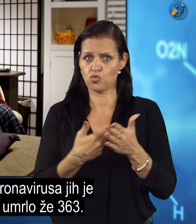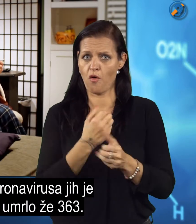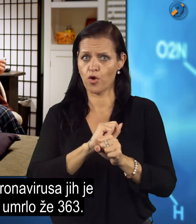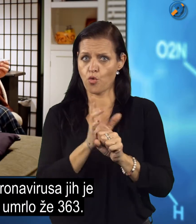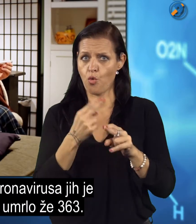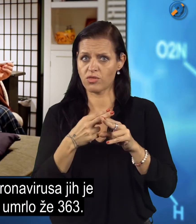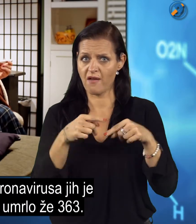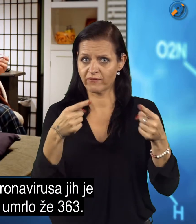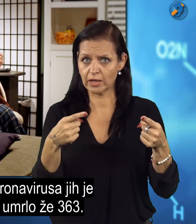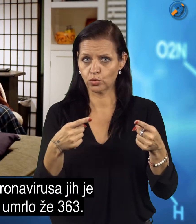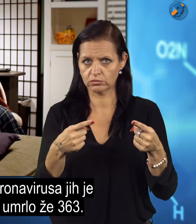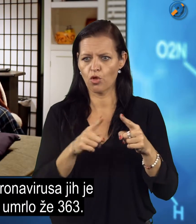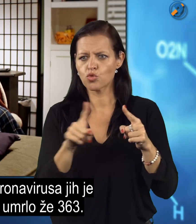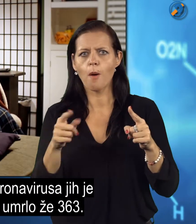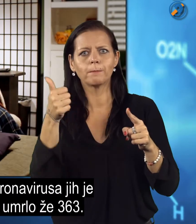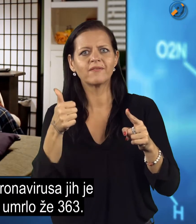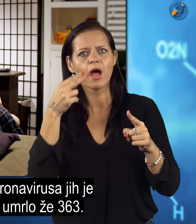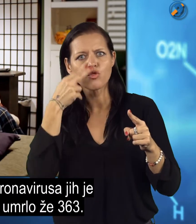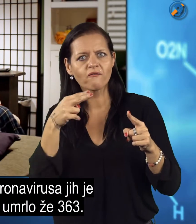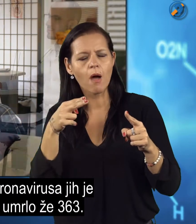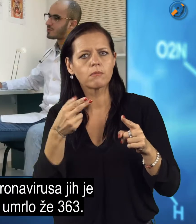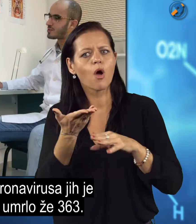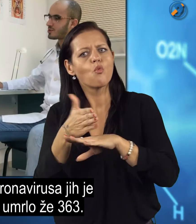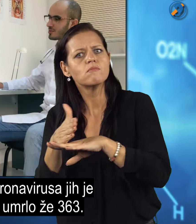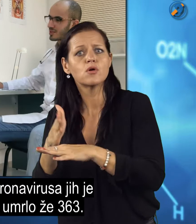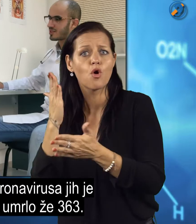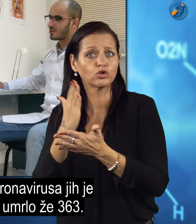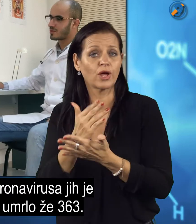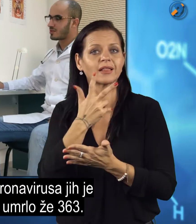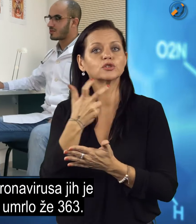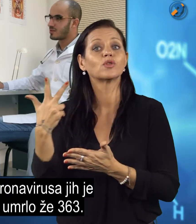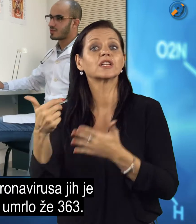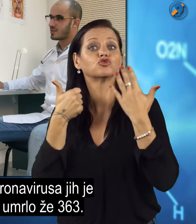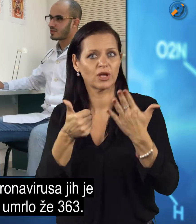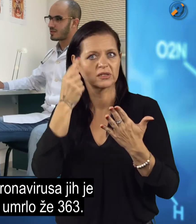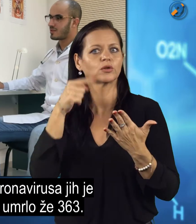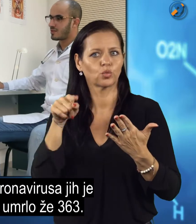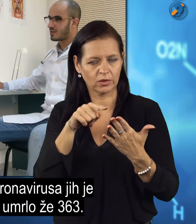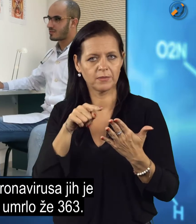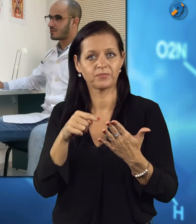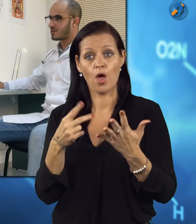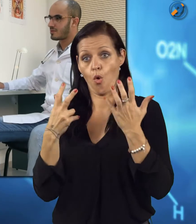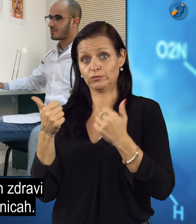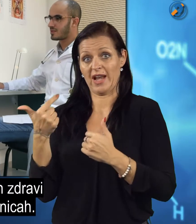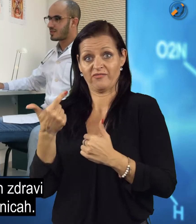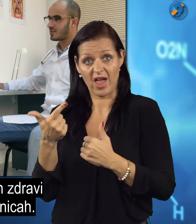Zaradi novega koronavirusa jih je do 1. novembra umrlo že 363.